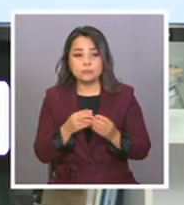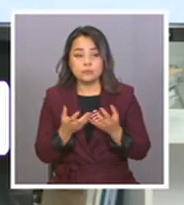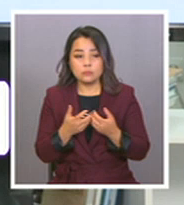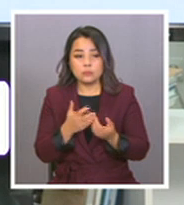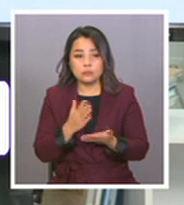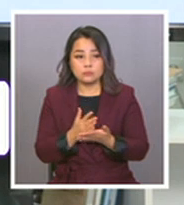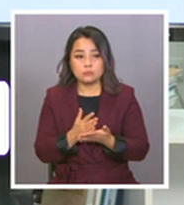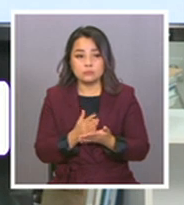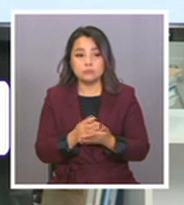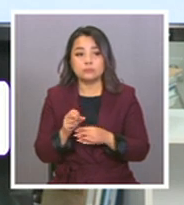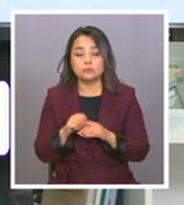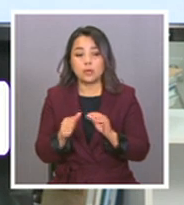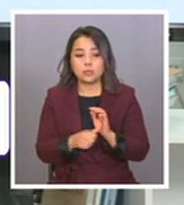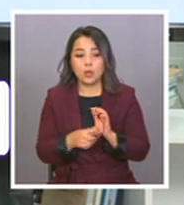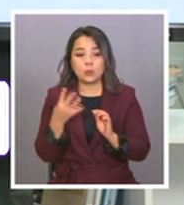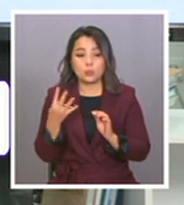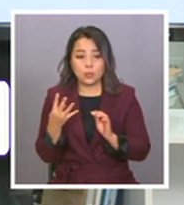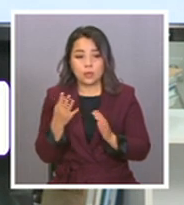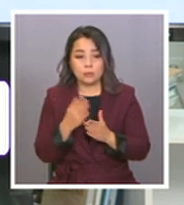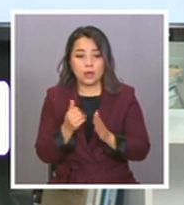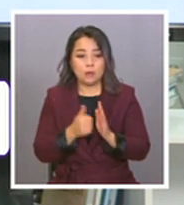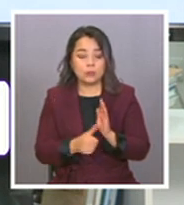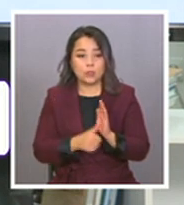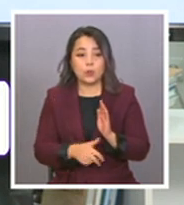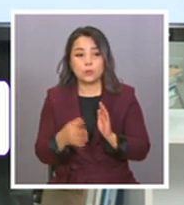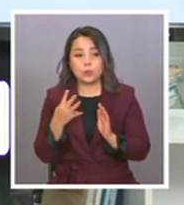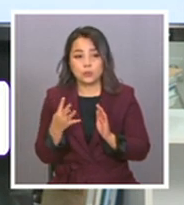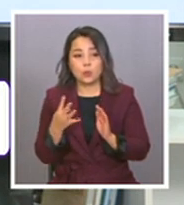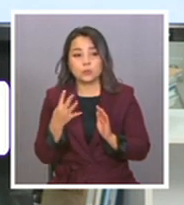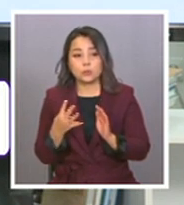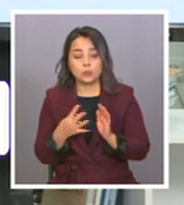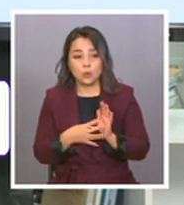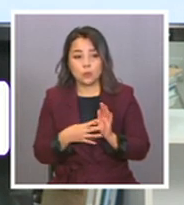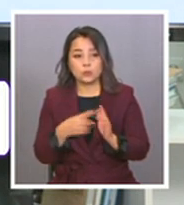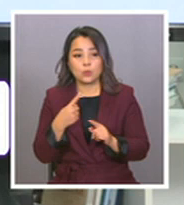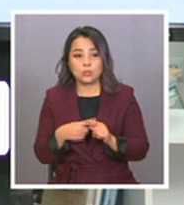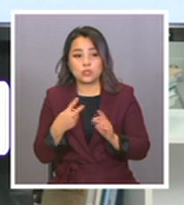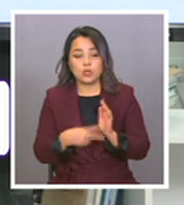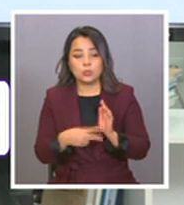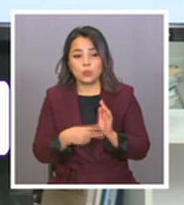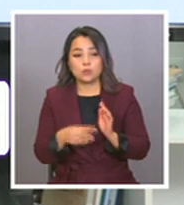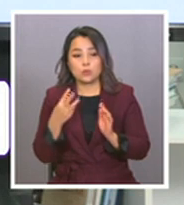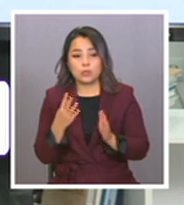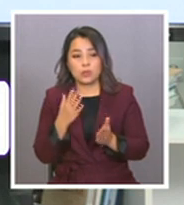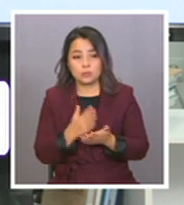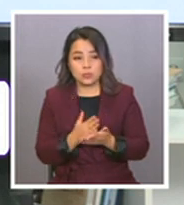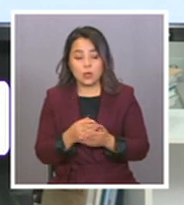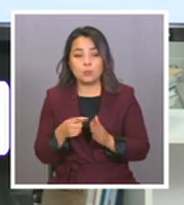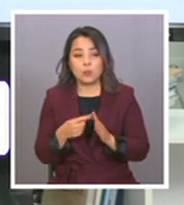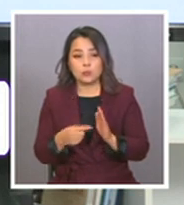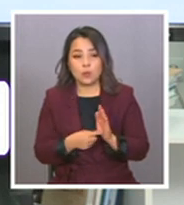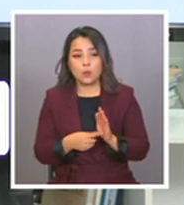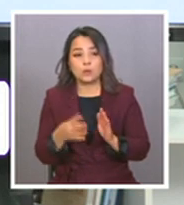сонда 16-ға 4-тен берсеңіздер 64, 64-ке 9 болсасыздар, нәтижесінде 73, бөлімінде 4 болды. Біз түбірдің қасиеті